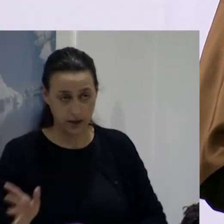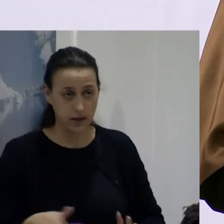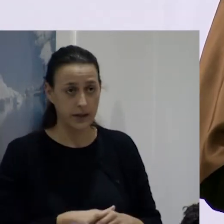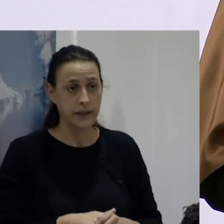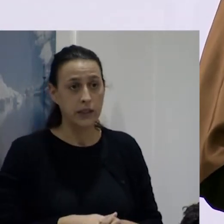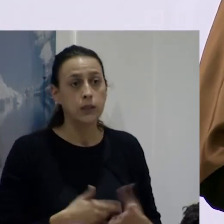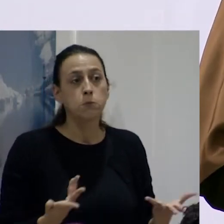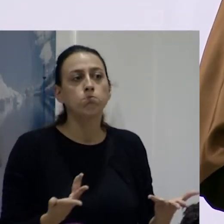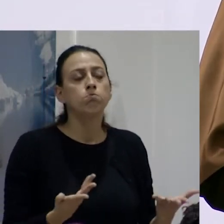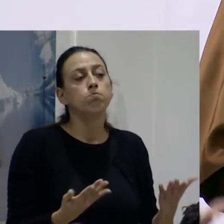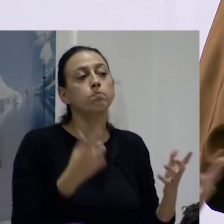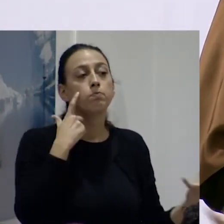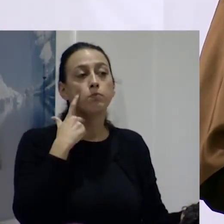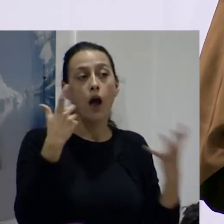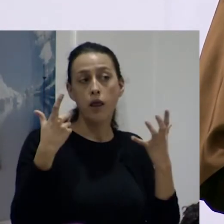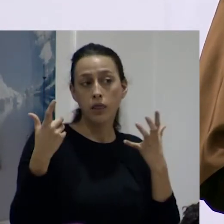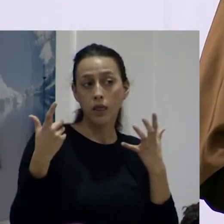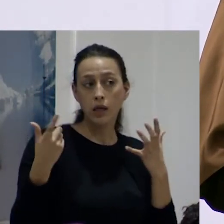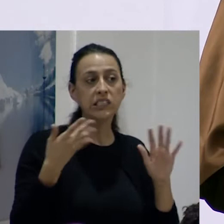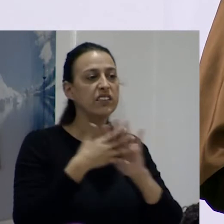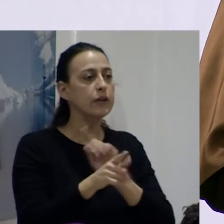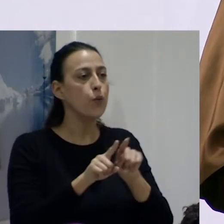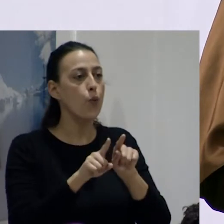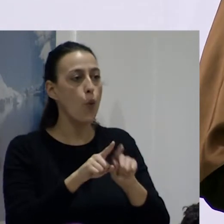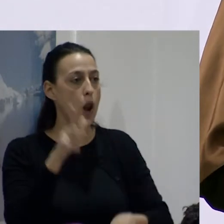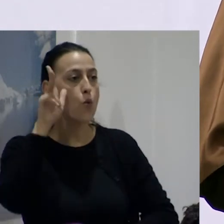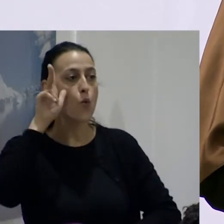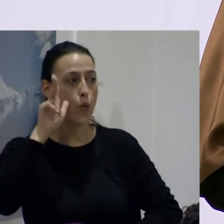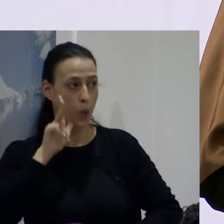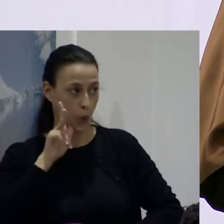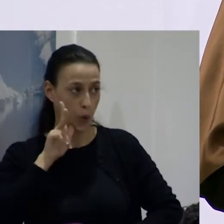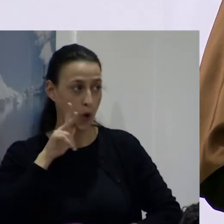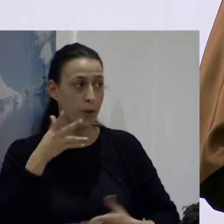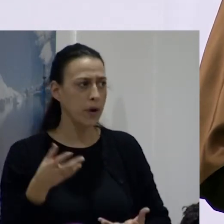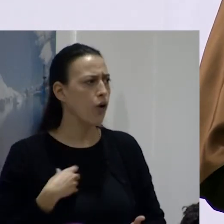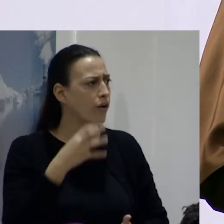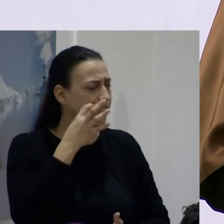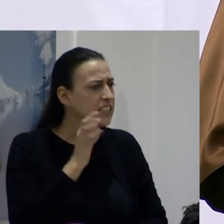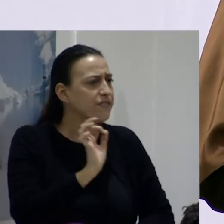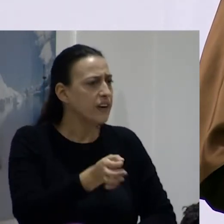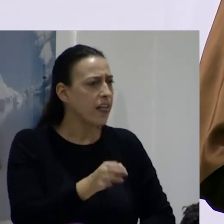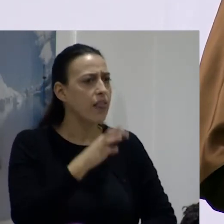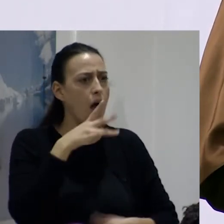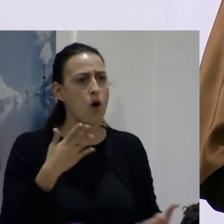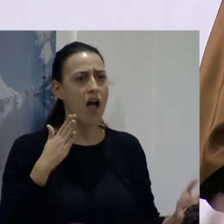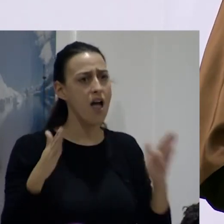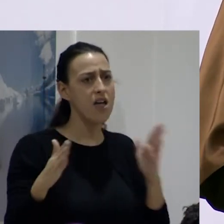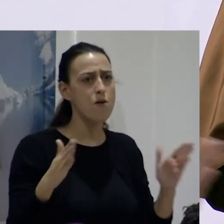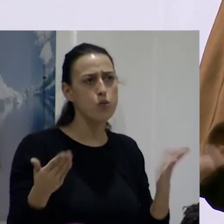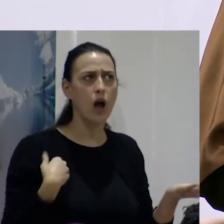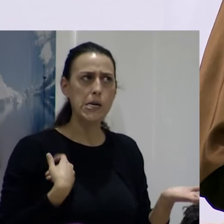luxe, però justament perquè vivim en un temps crític, insegur i